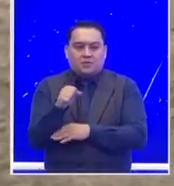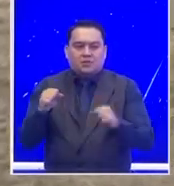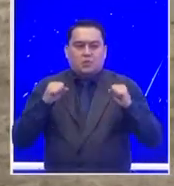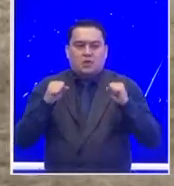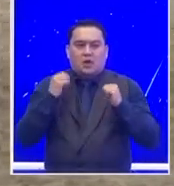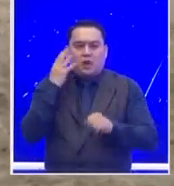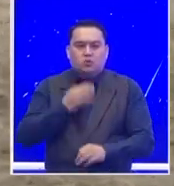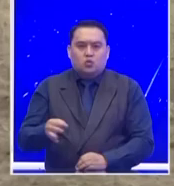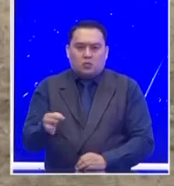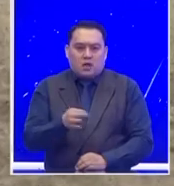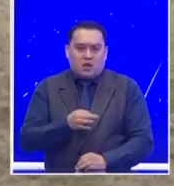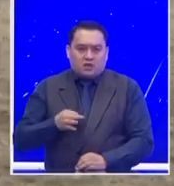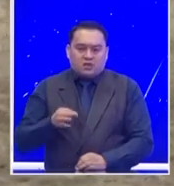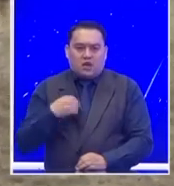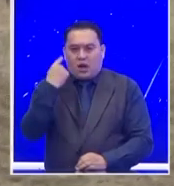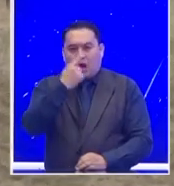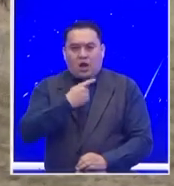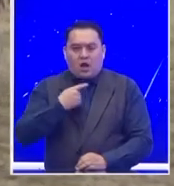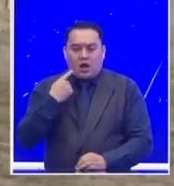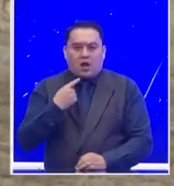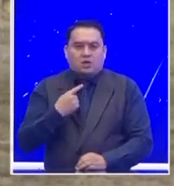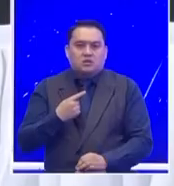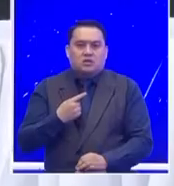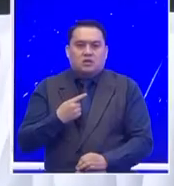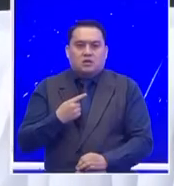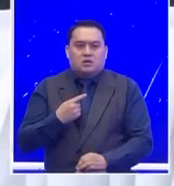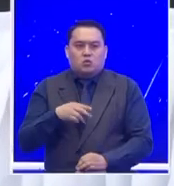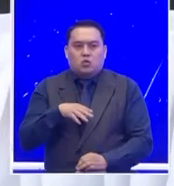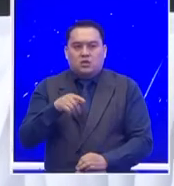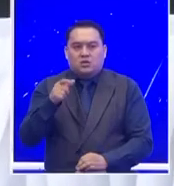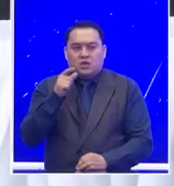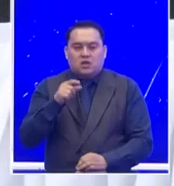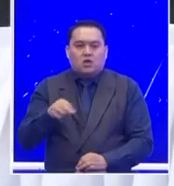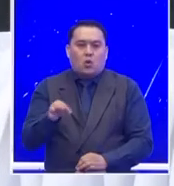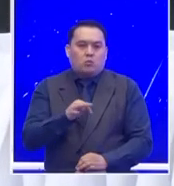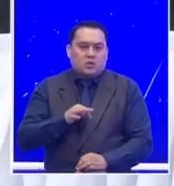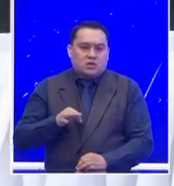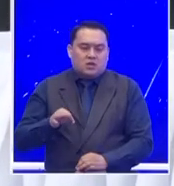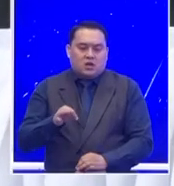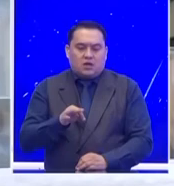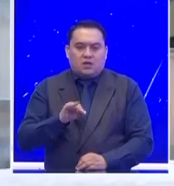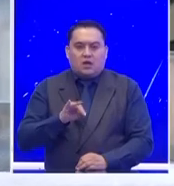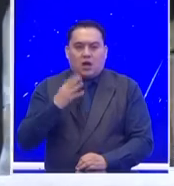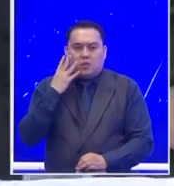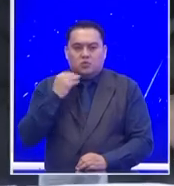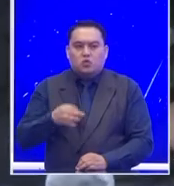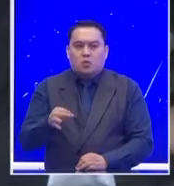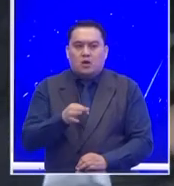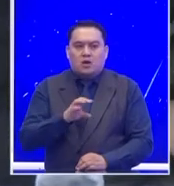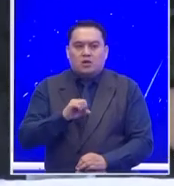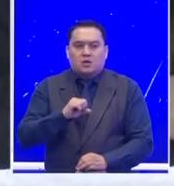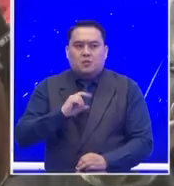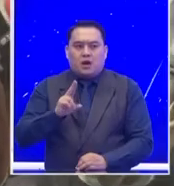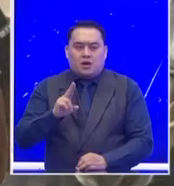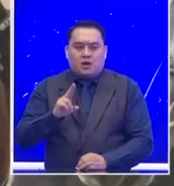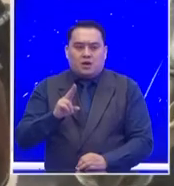спортсмены Алматинской области. В личном зачете отличились кокпарист Туркестанской области Кайрулла Жарымбетов и Алматинской области Интымак